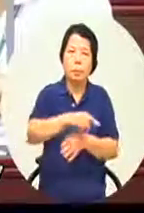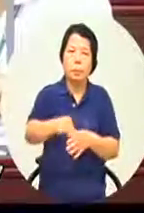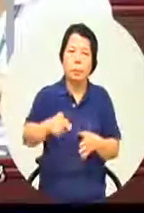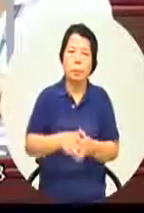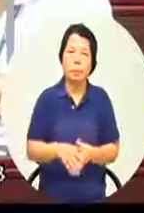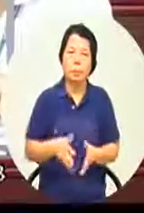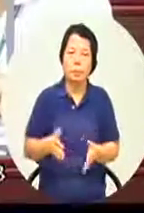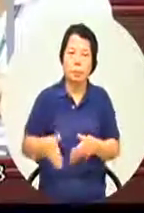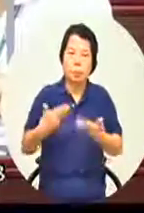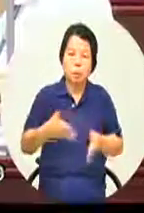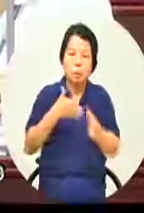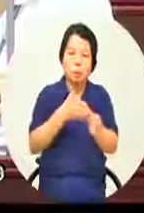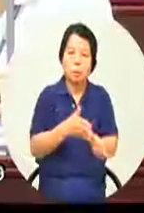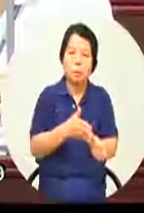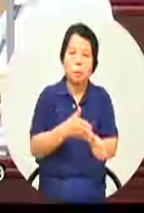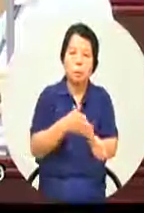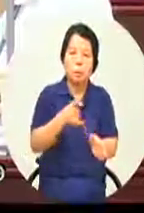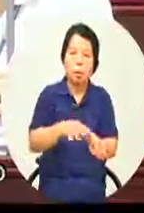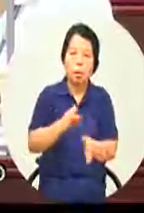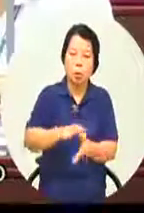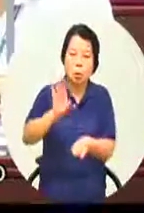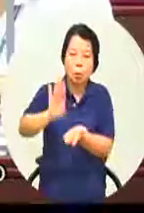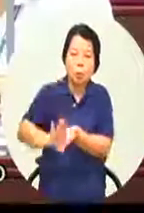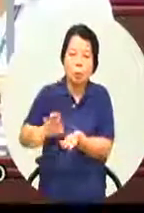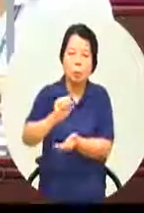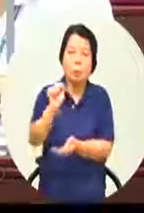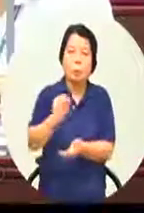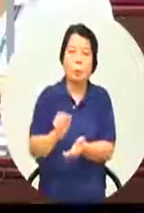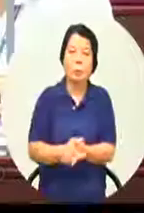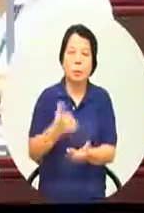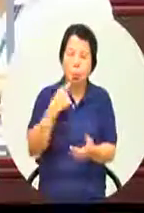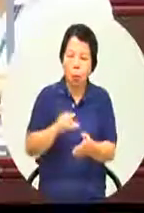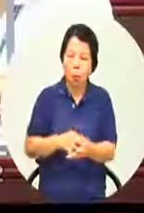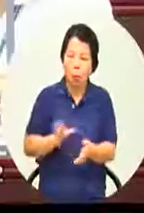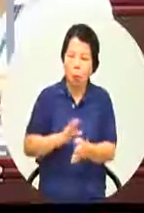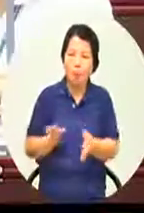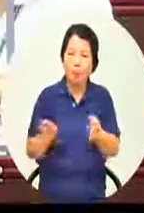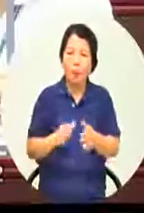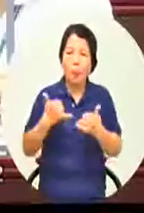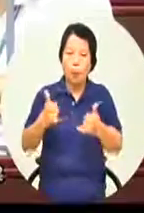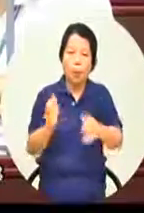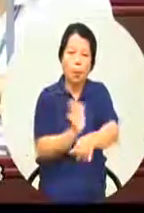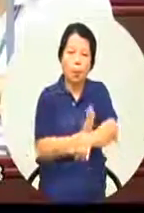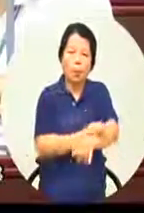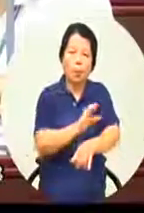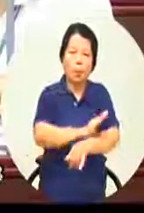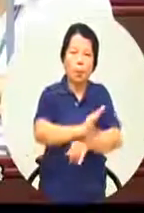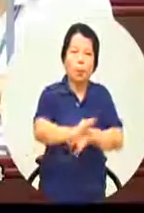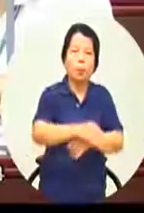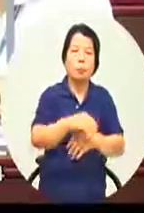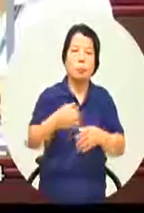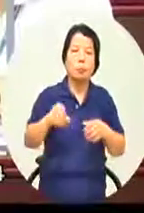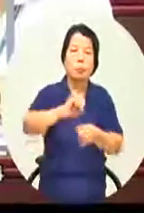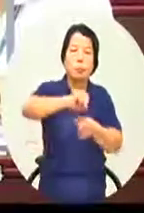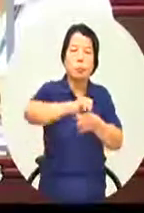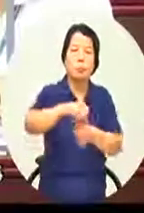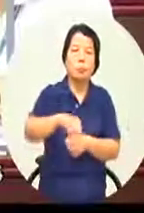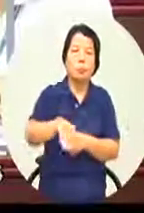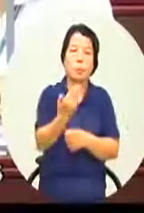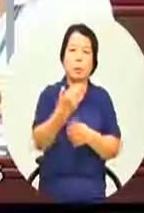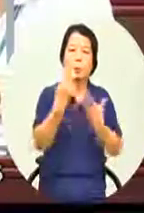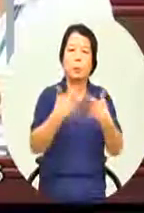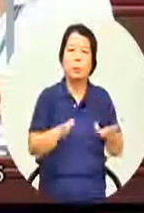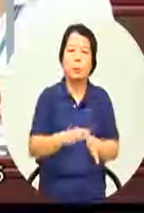沿线没有办法停，但是在横交的这个道路的路段哈、大概可以增设932格的机车停车